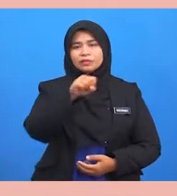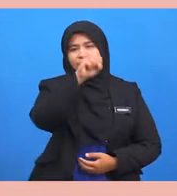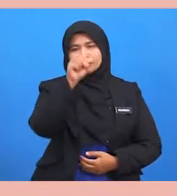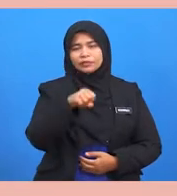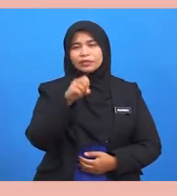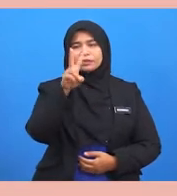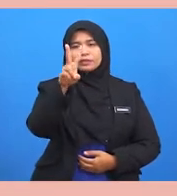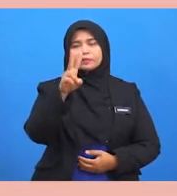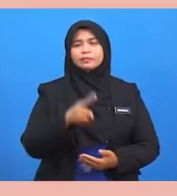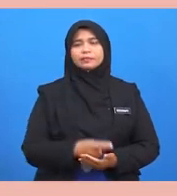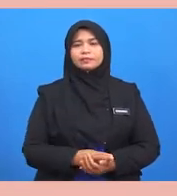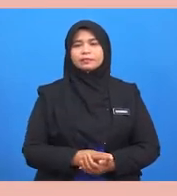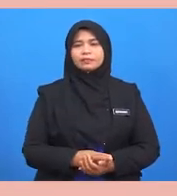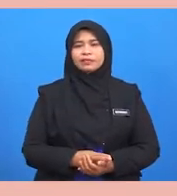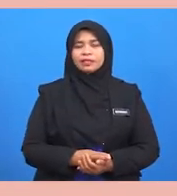Soalan kedua,